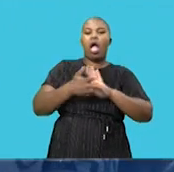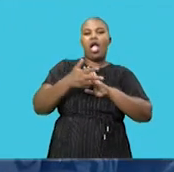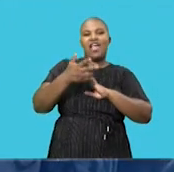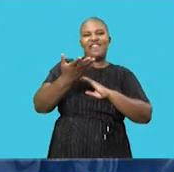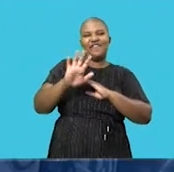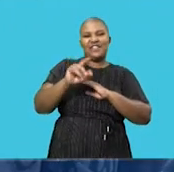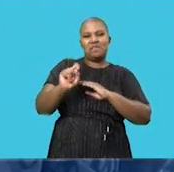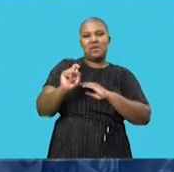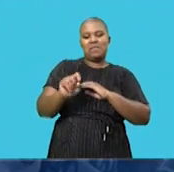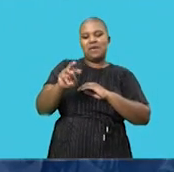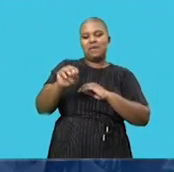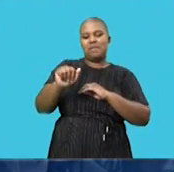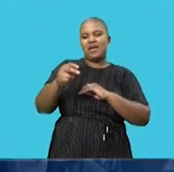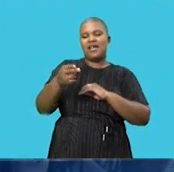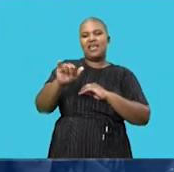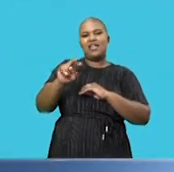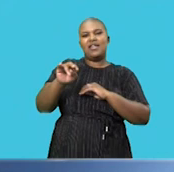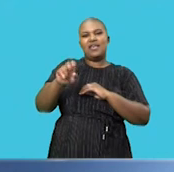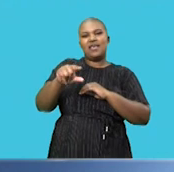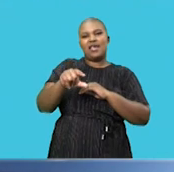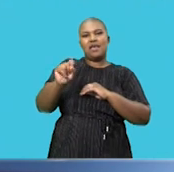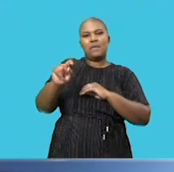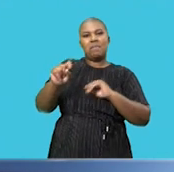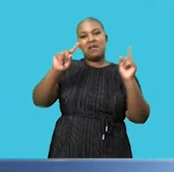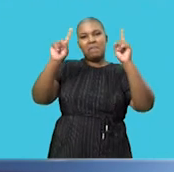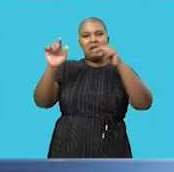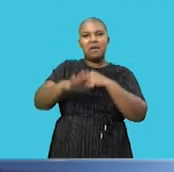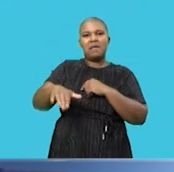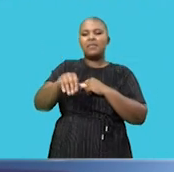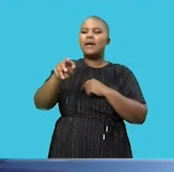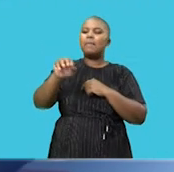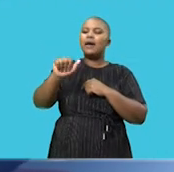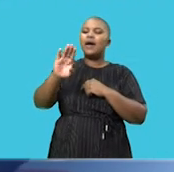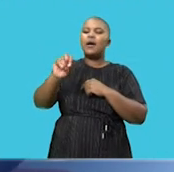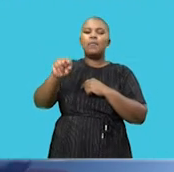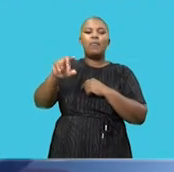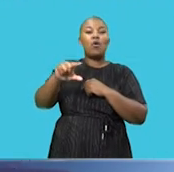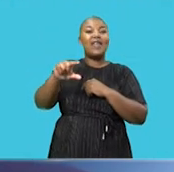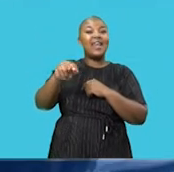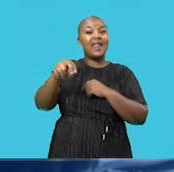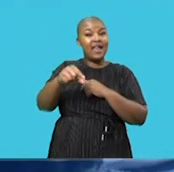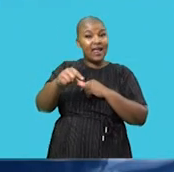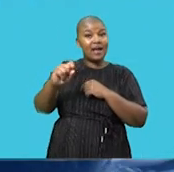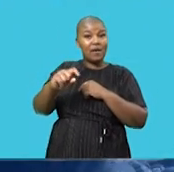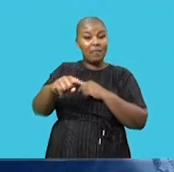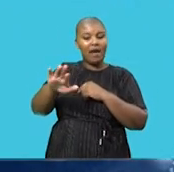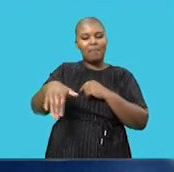kumcimbi obusemaboningi enkabeni yedolobha iGoli namhlanje ziyishumi nesithupha kulwezi kunyaka